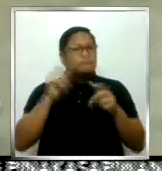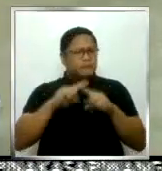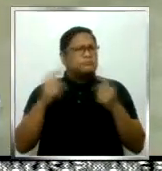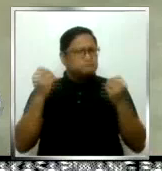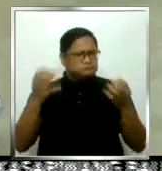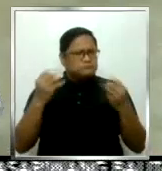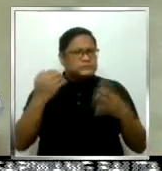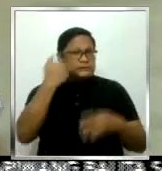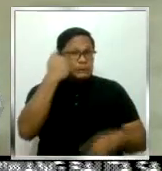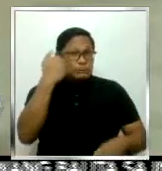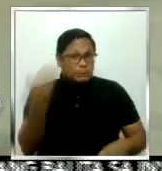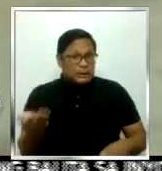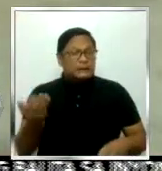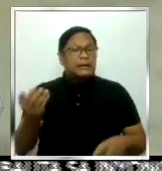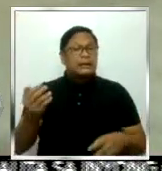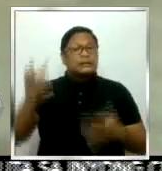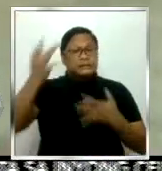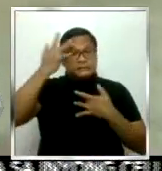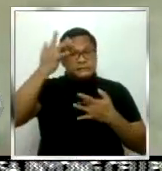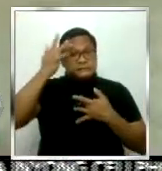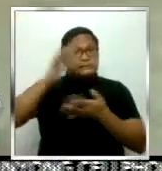itong sakit. So thanks God